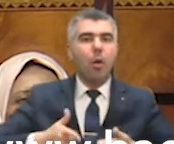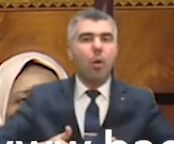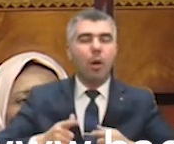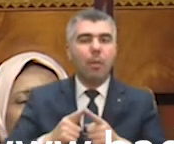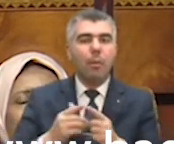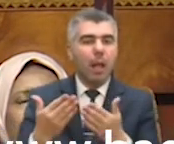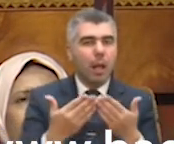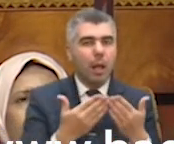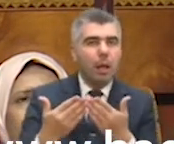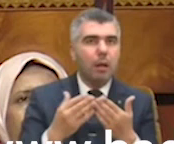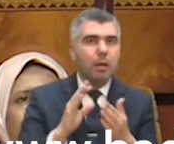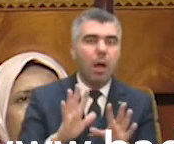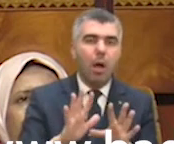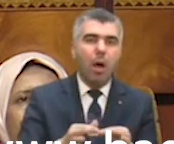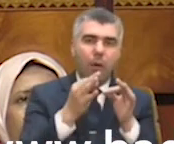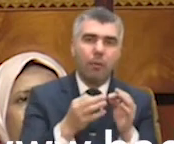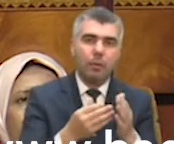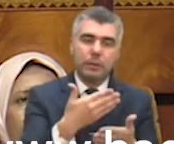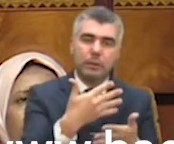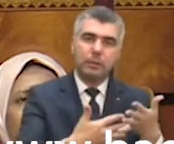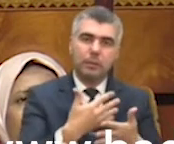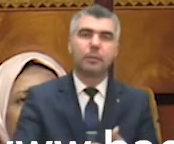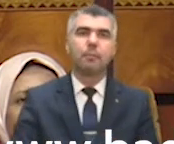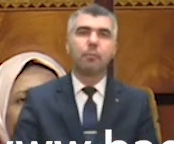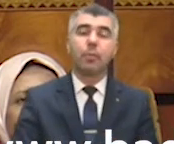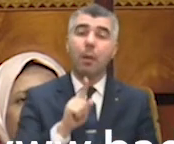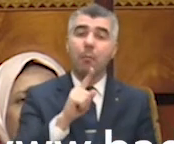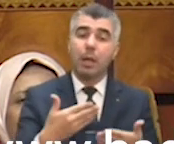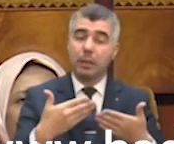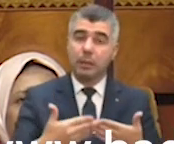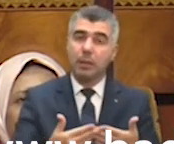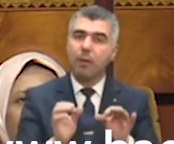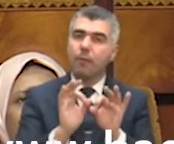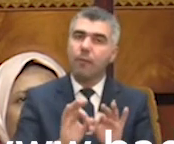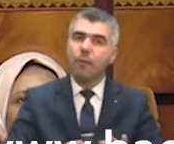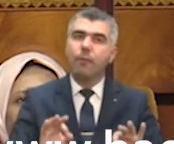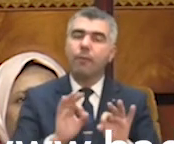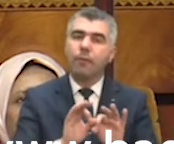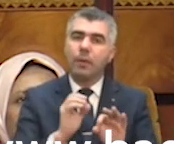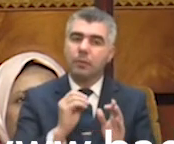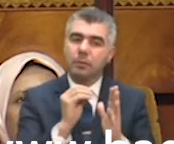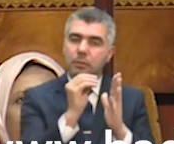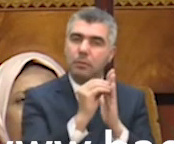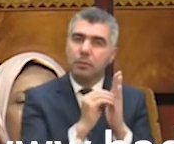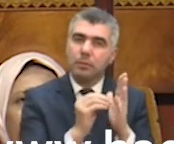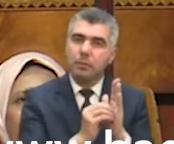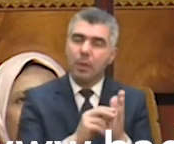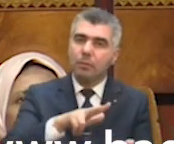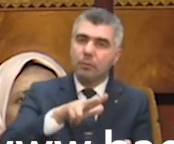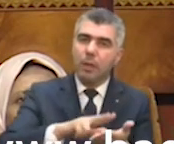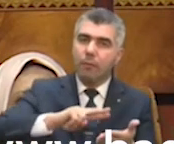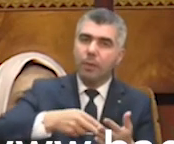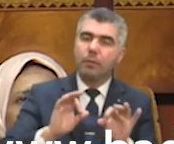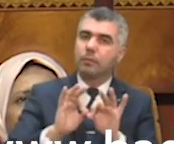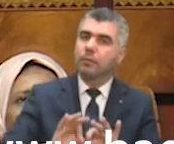وتسير وفق الشروط التي ستحدث بنص تنظيمي، غير أنه إلى حدود الآن لم يجد هذا المقتضى المهم سبيلا إلى التفعيل،